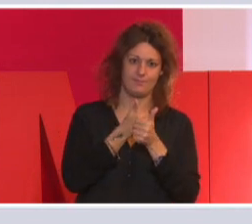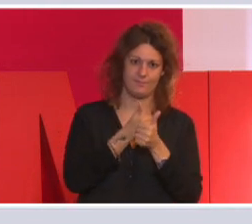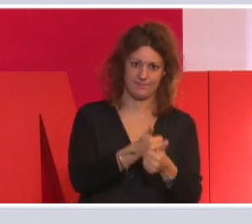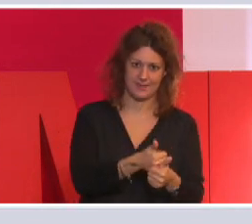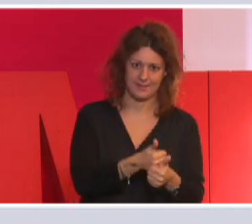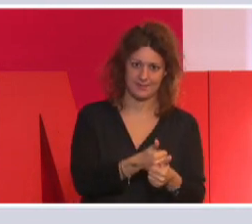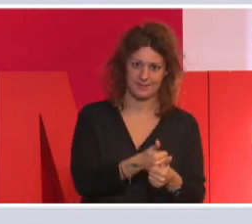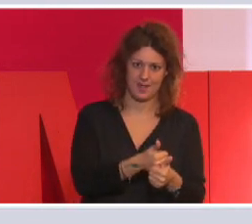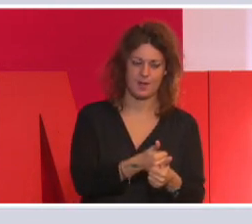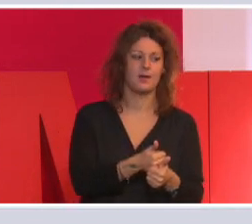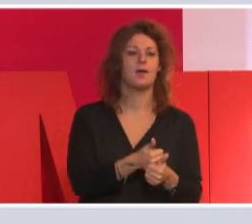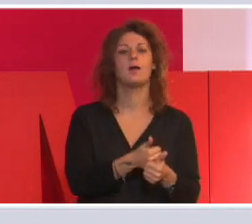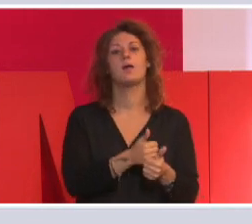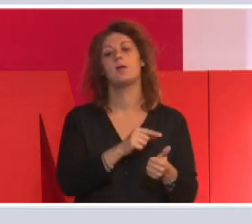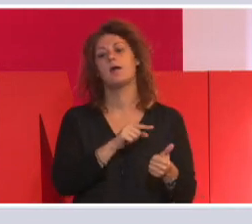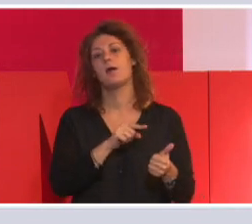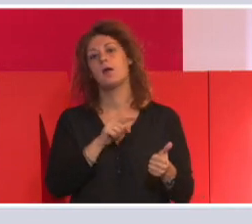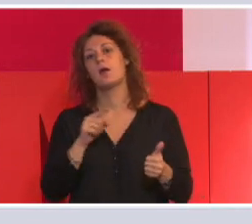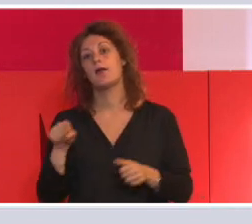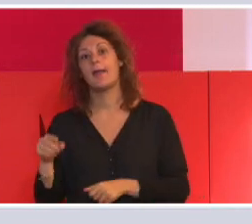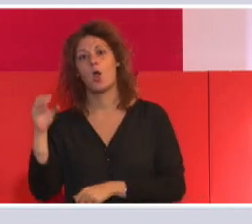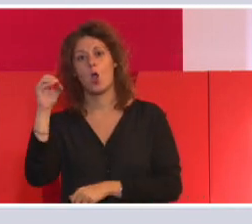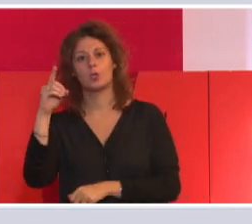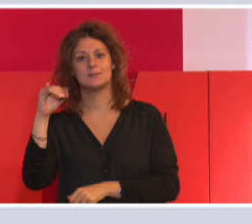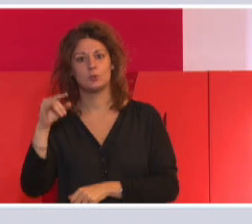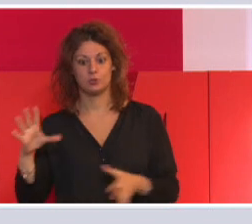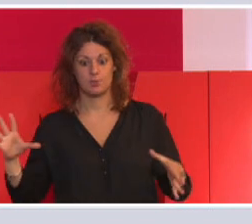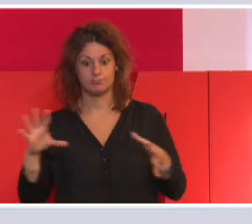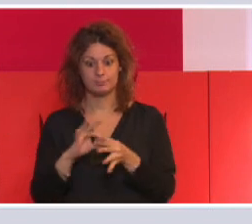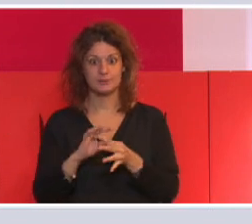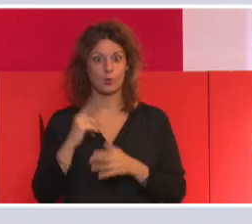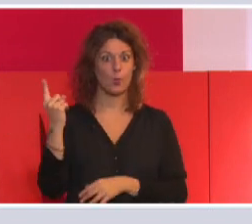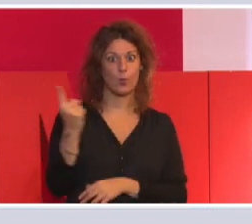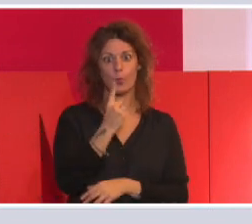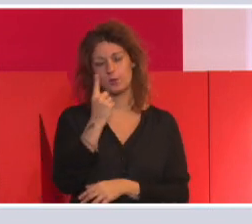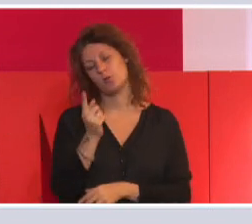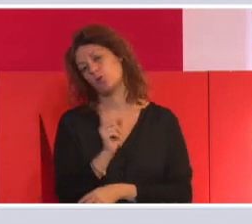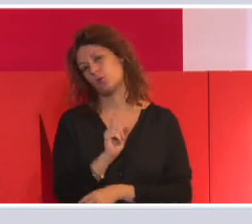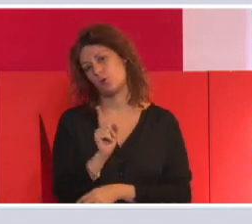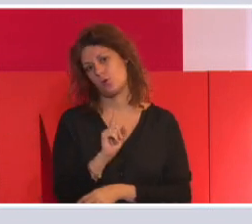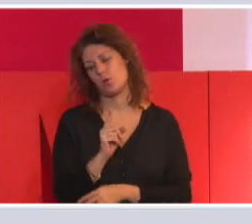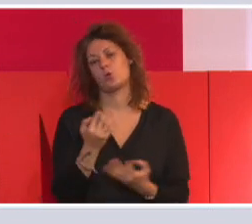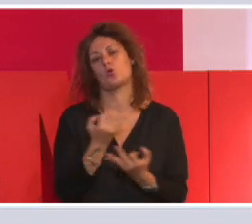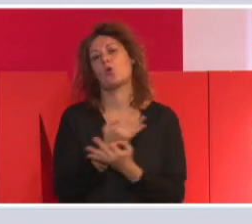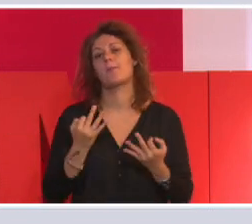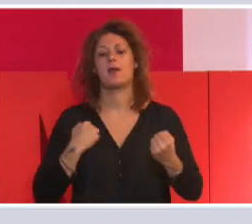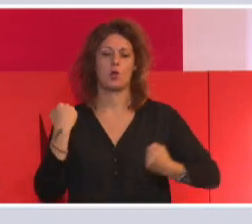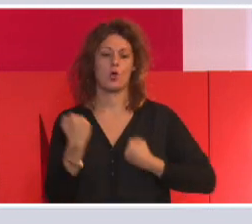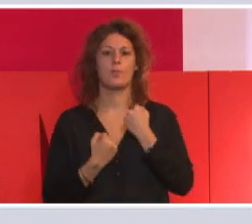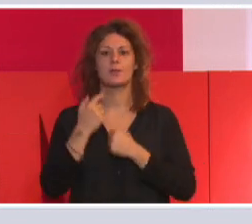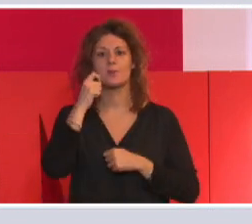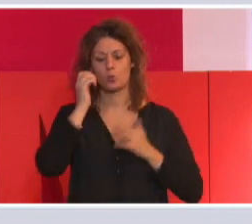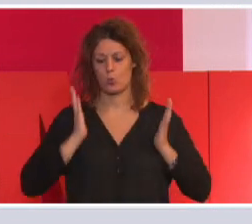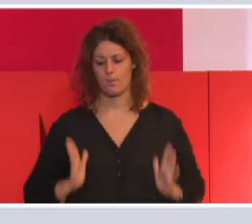base neurobiologica come può esserlo sito cina è evidente che il comportamento umano a monte origini a molte spiegazioni